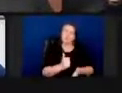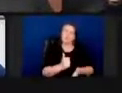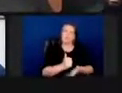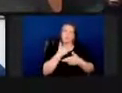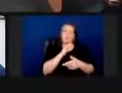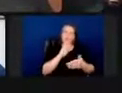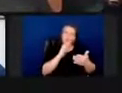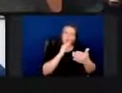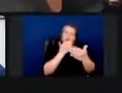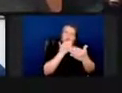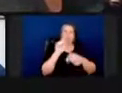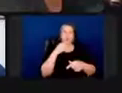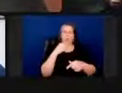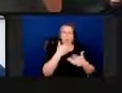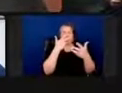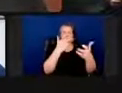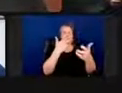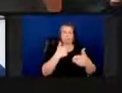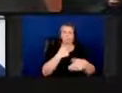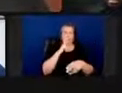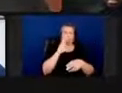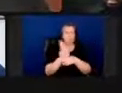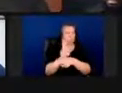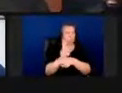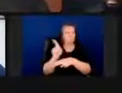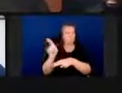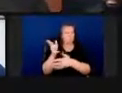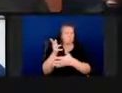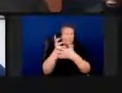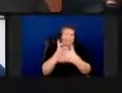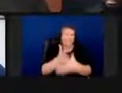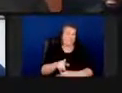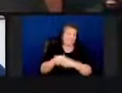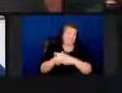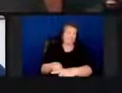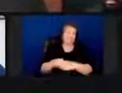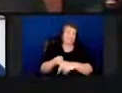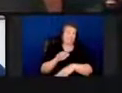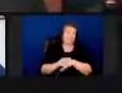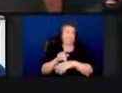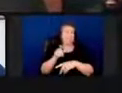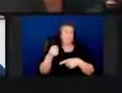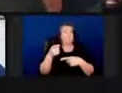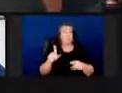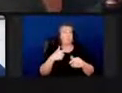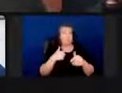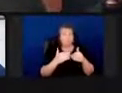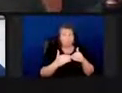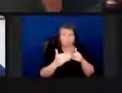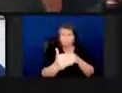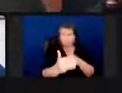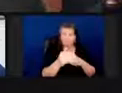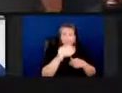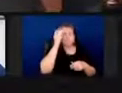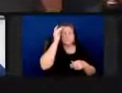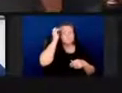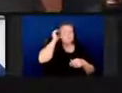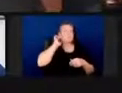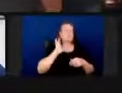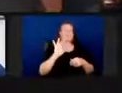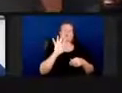kutusaidia tunaposafiri safari hii. Kwa hivyo tutakuwa tukitumia timu hii sana tunapoendelea mbele.